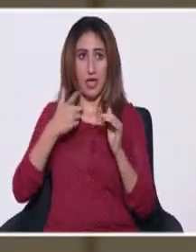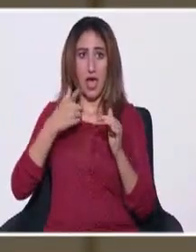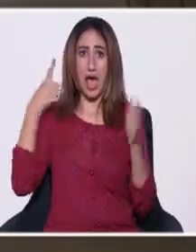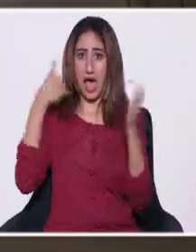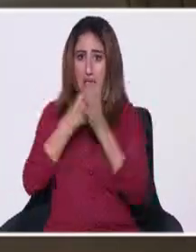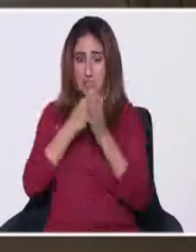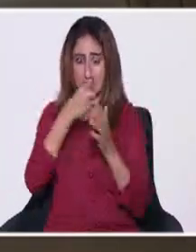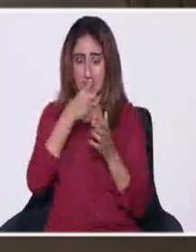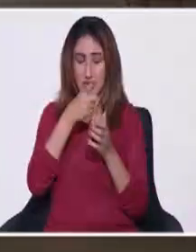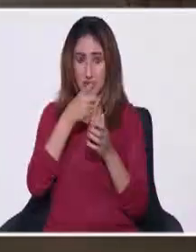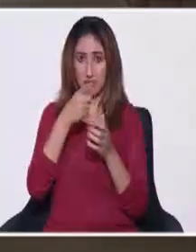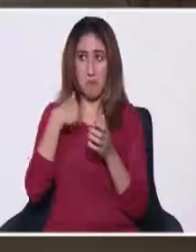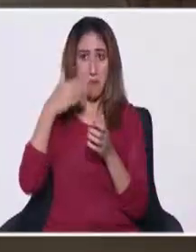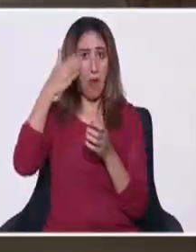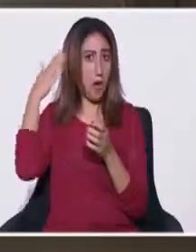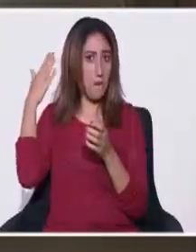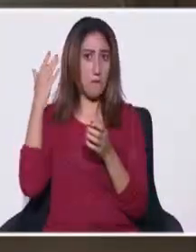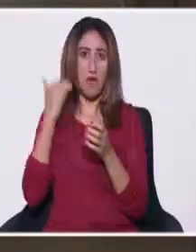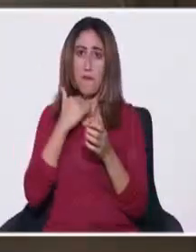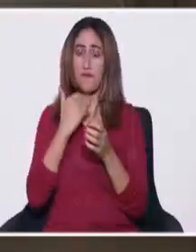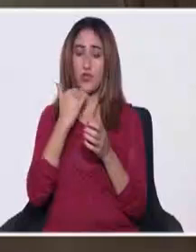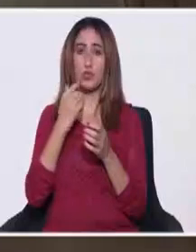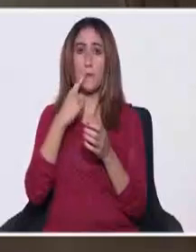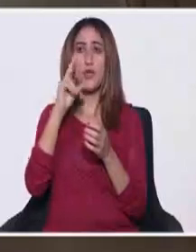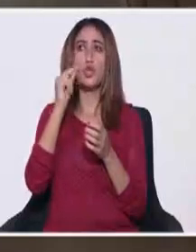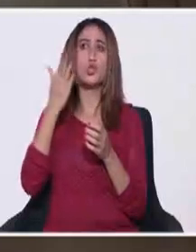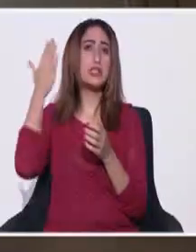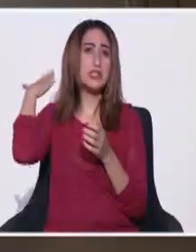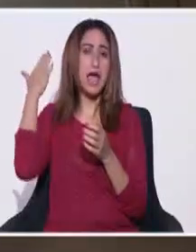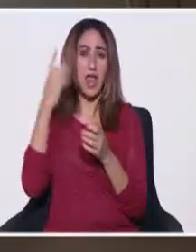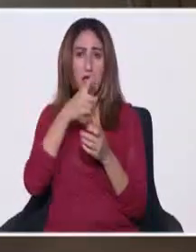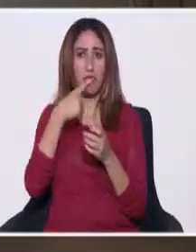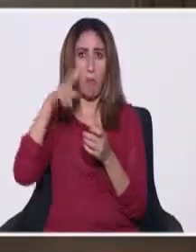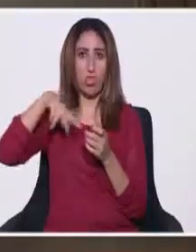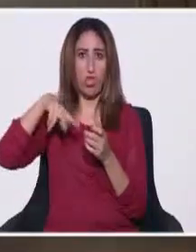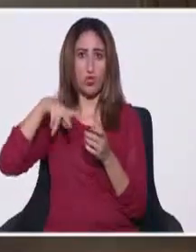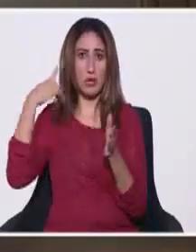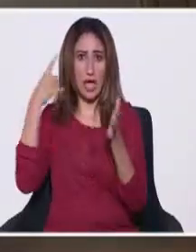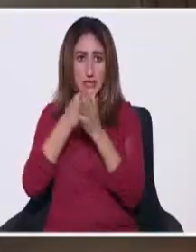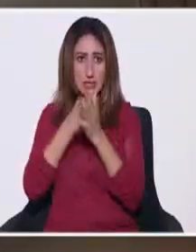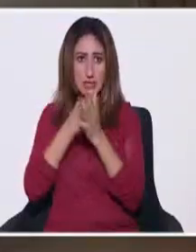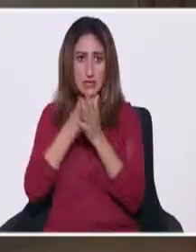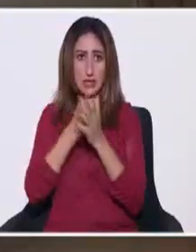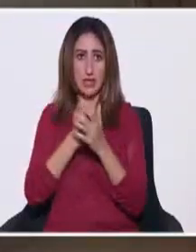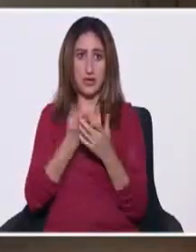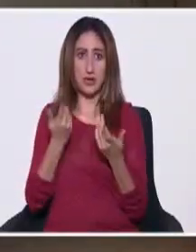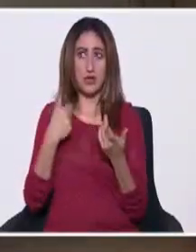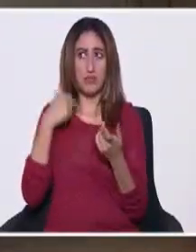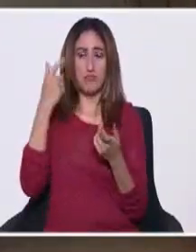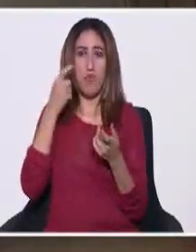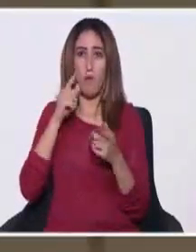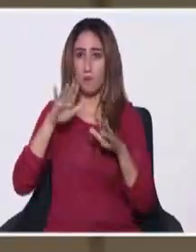للحادث، طبعاً ما عنديش خبرة، وكان الكلام ده من 20 سنة يعني، كانت وضع الأشخاص ذوي الإعاقة في مصر